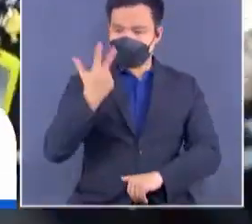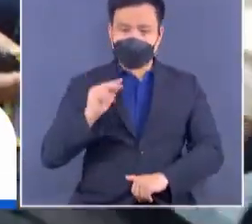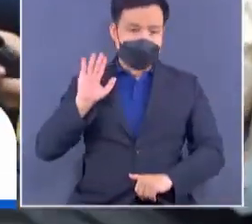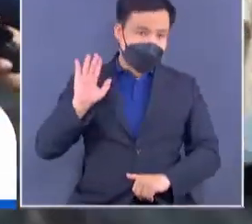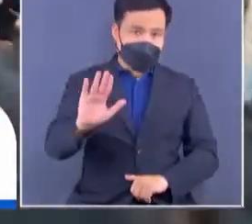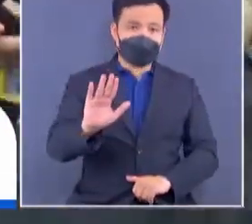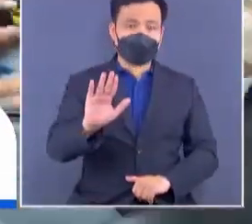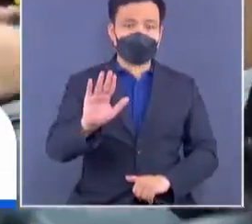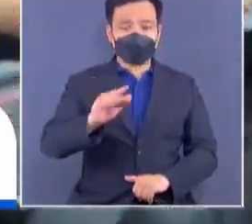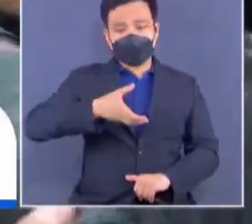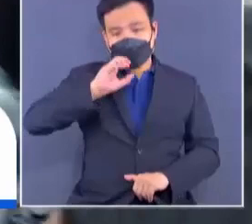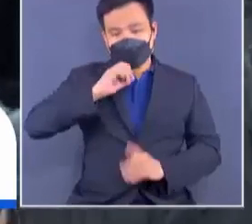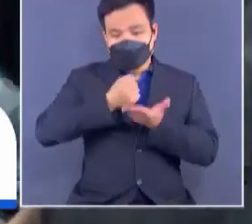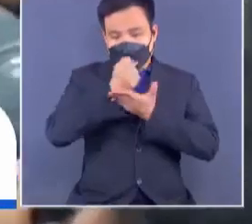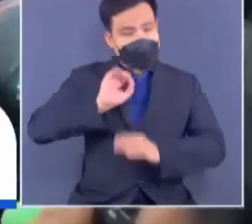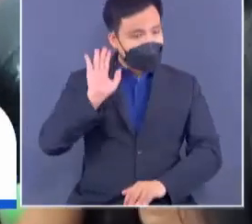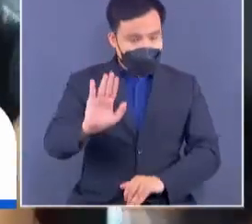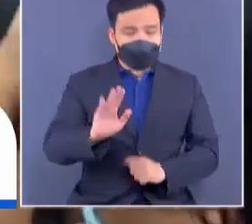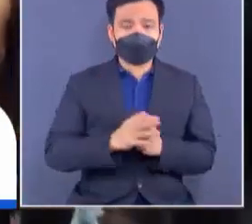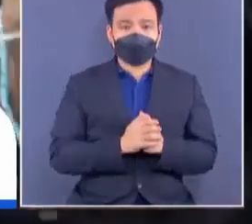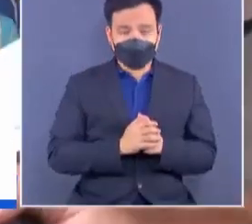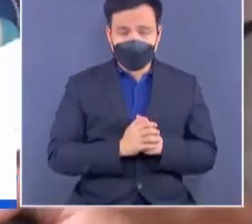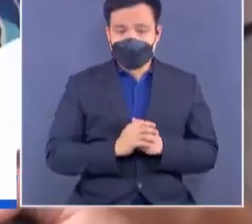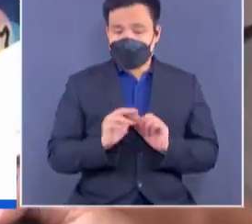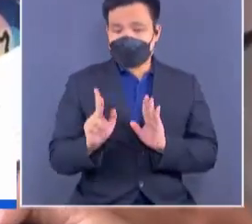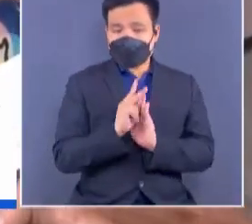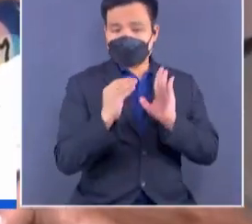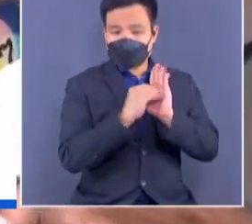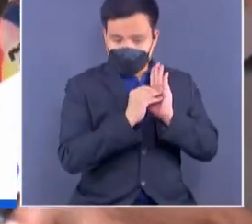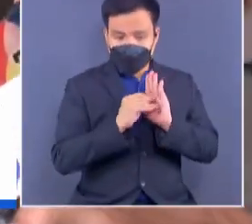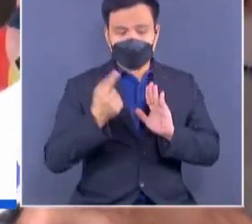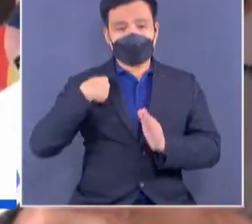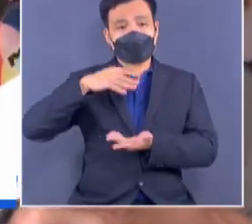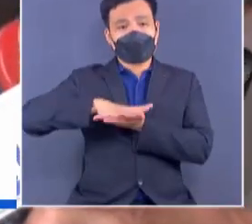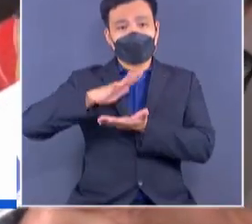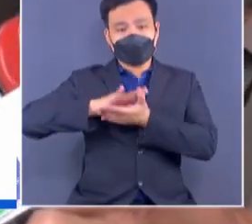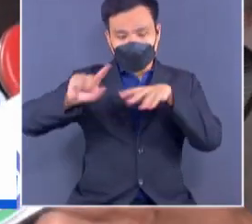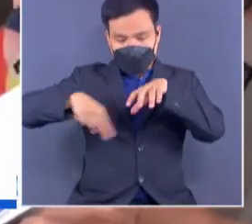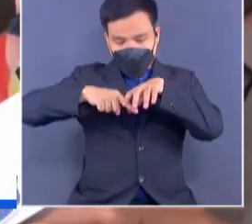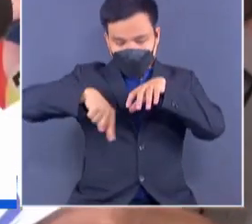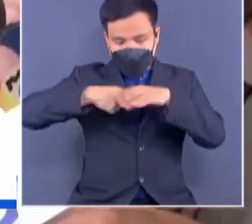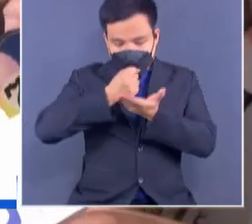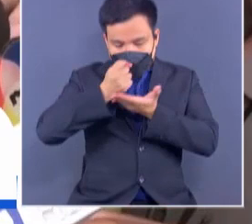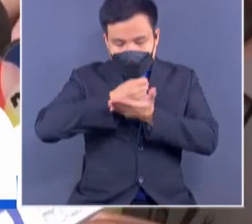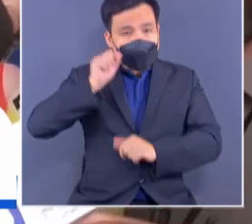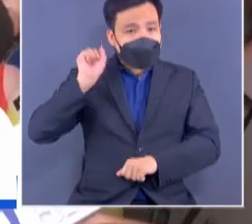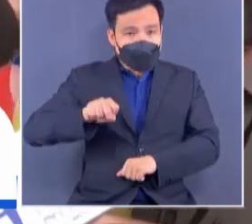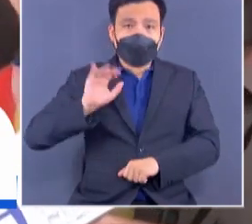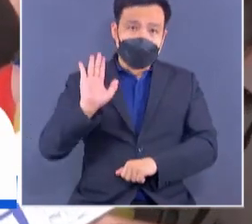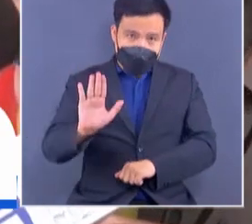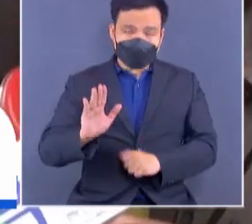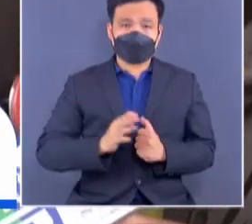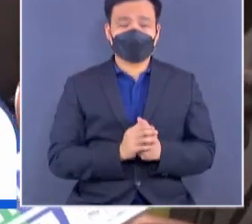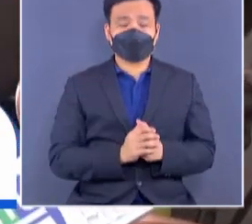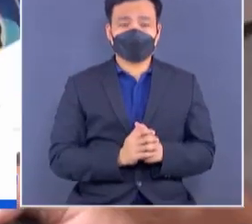ทุกกรณีและกฎหมายยังบอกว่าห้ามสูบกัญชาในสถานศึกษาอีกด้วยใช่กฎหมายมันบอกอย่างนั้นไปฟังท่าน